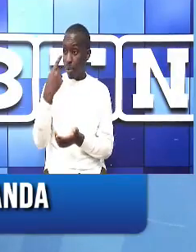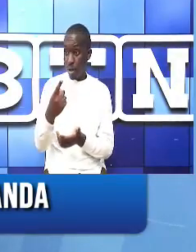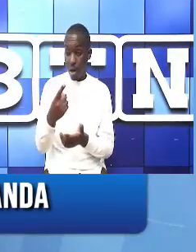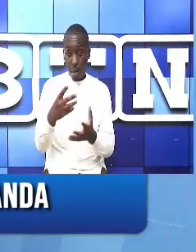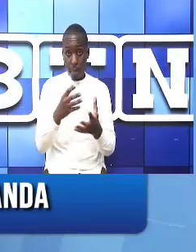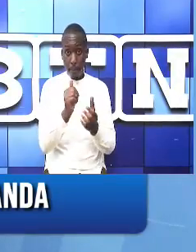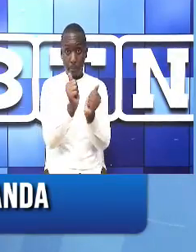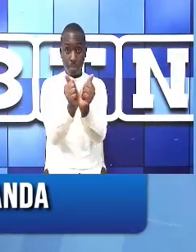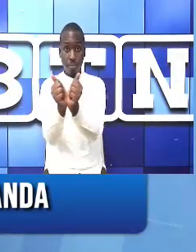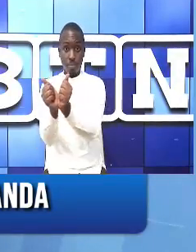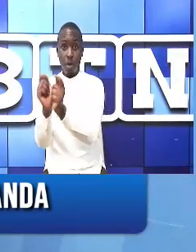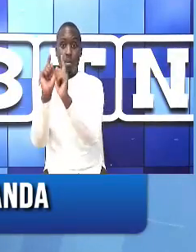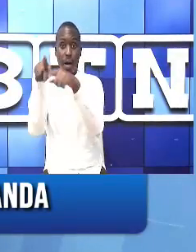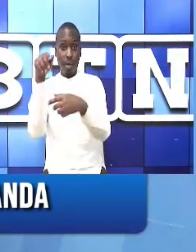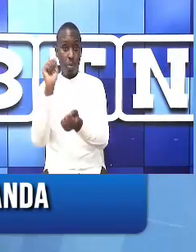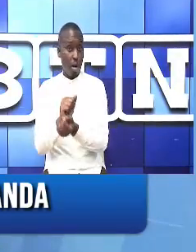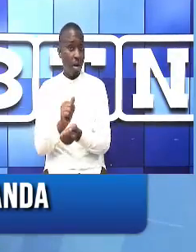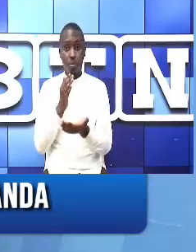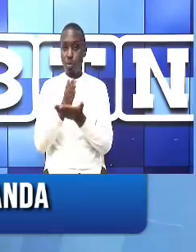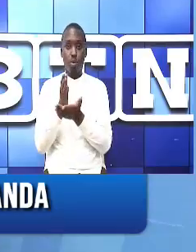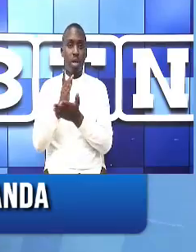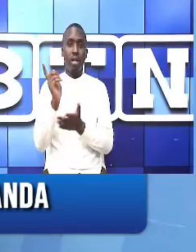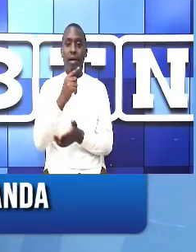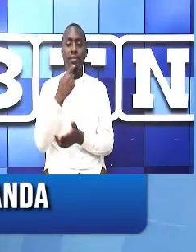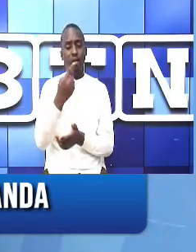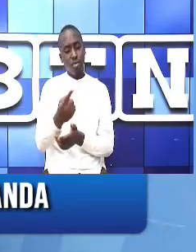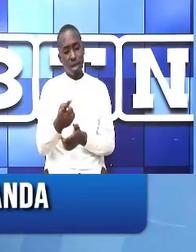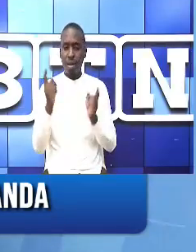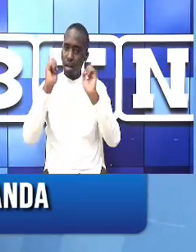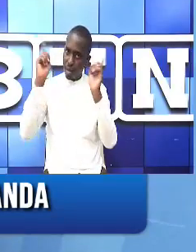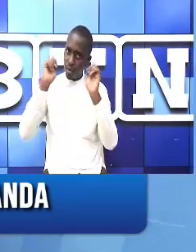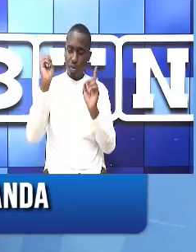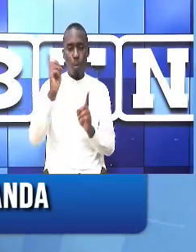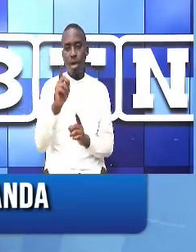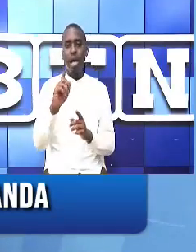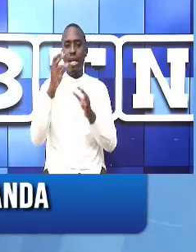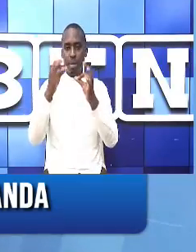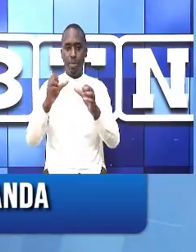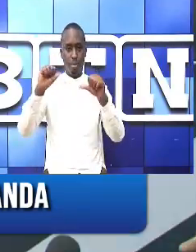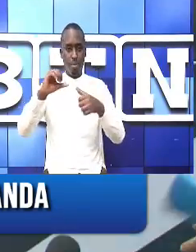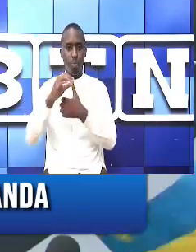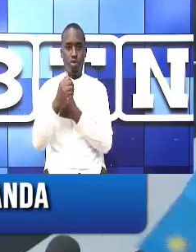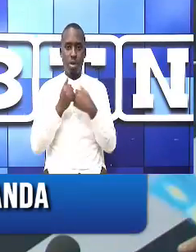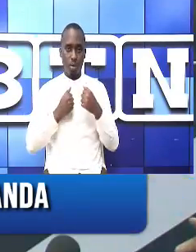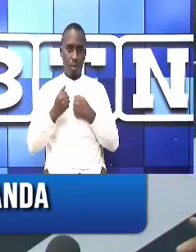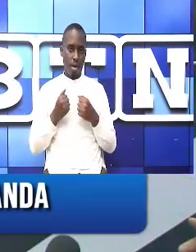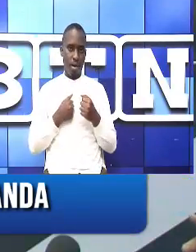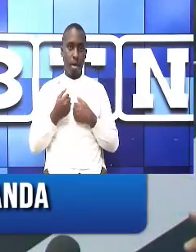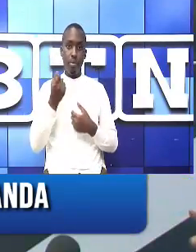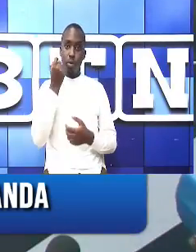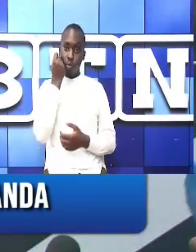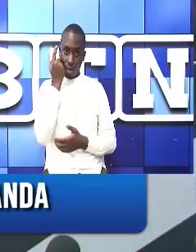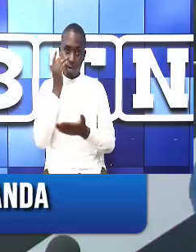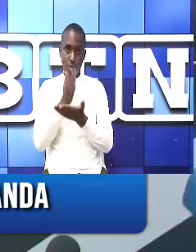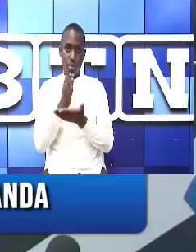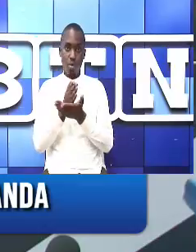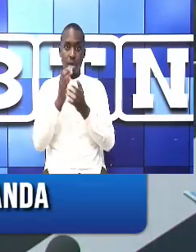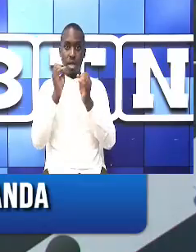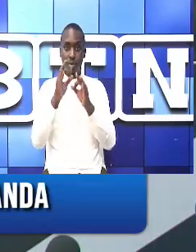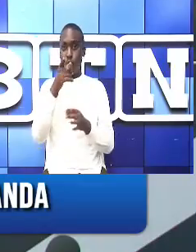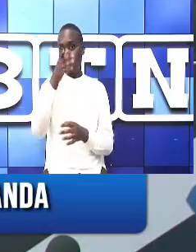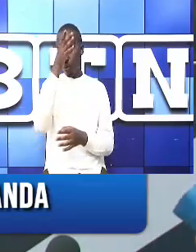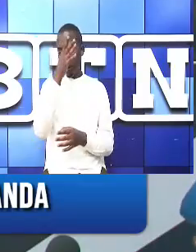bamutandukanye bakajya kumuhana rwose ntazavuye mu buki ibintu bigayitse mu muco nyarwanda ngayo nguko birumvikana ko burya uri n'umubyeyi